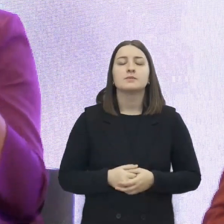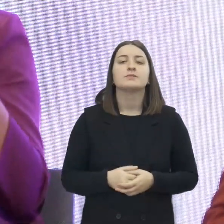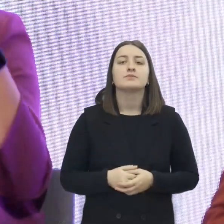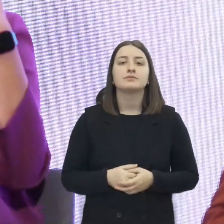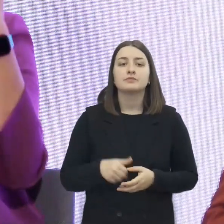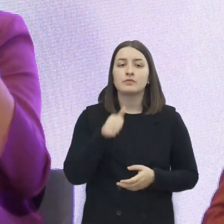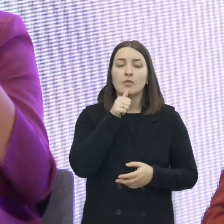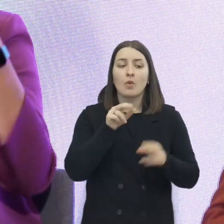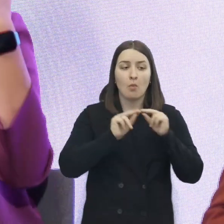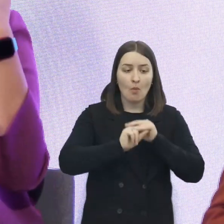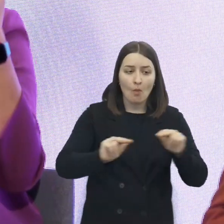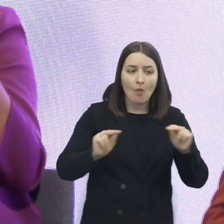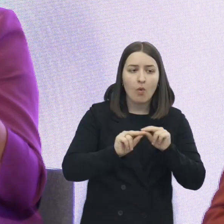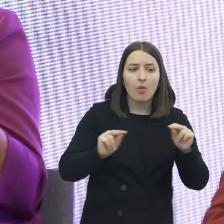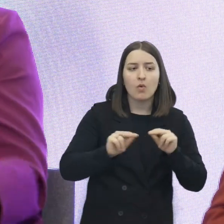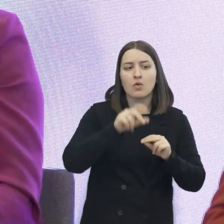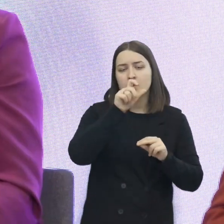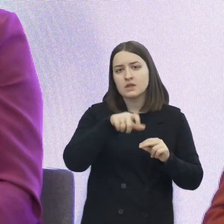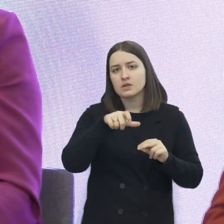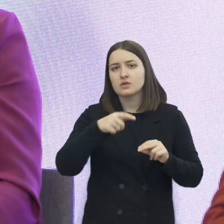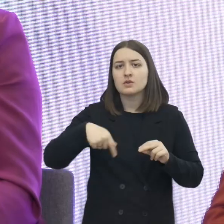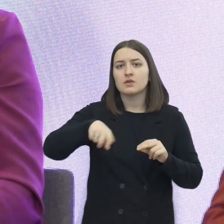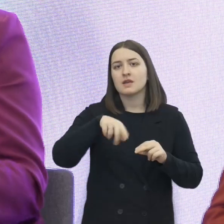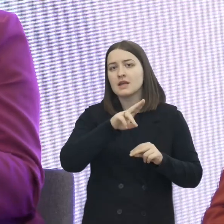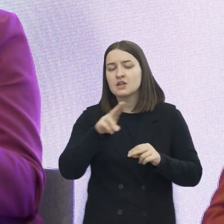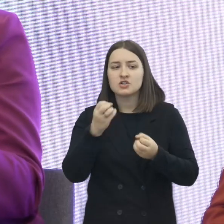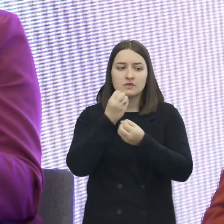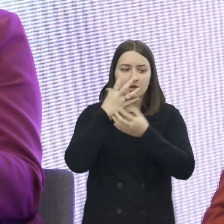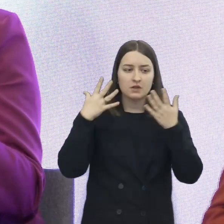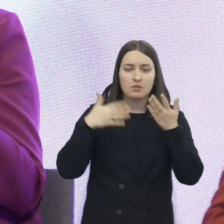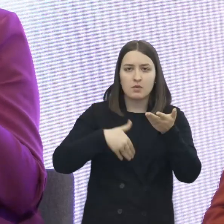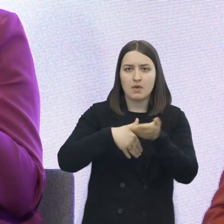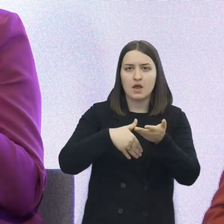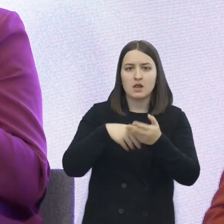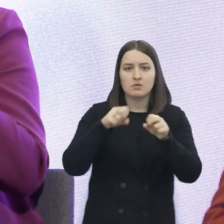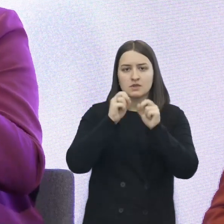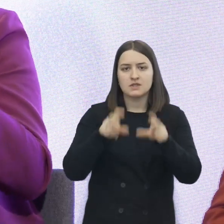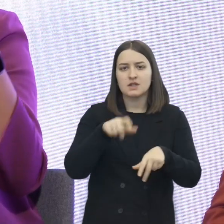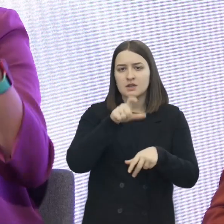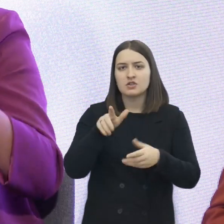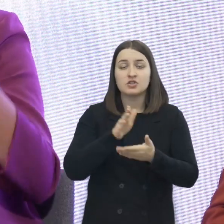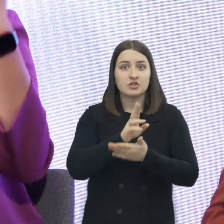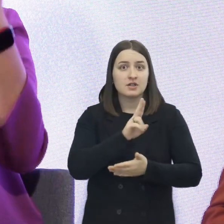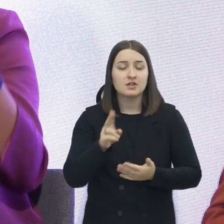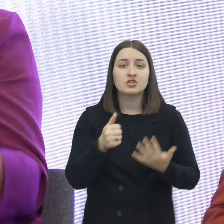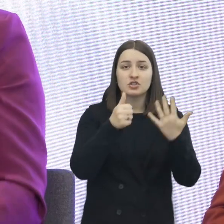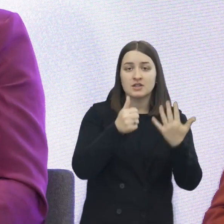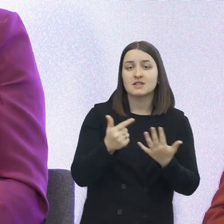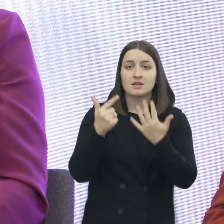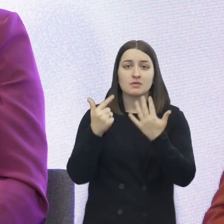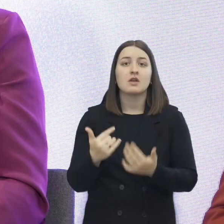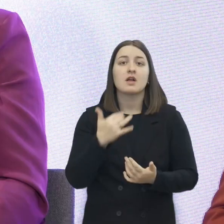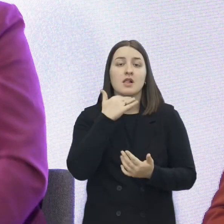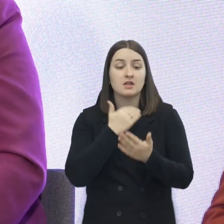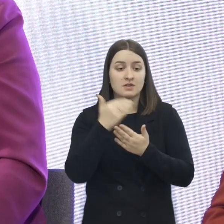pavyzdžiui, mokytojai, pedagogai, švietimo pagalbos specialistai, kad yra netgi tokių pasakymų iš 6-okų, 7-okų, vyresnių klasių,